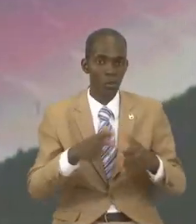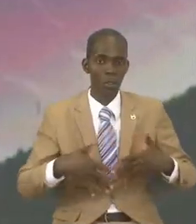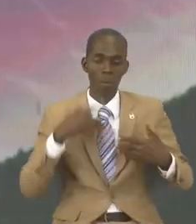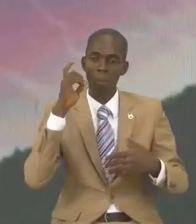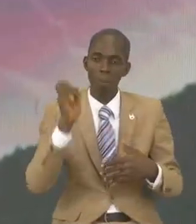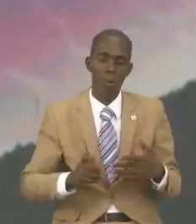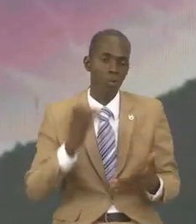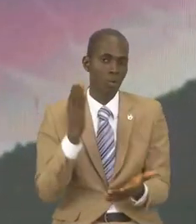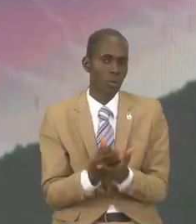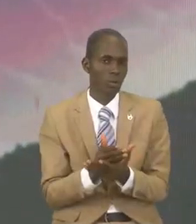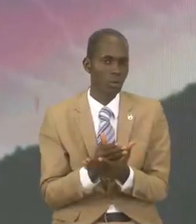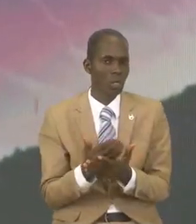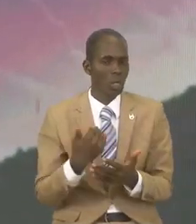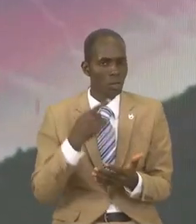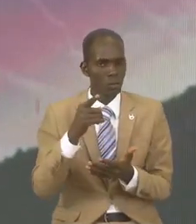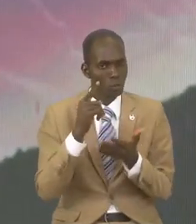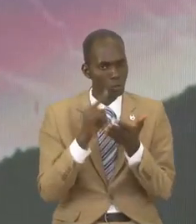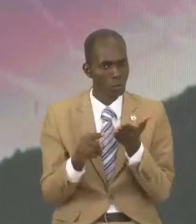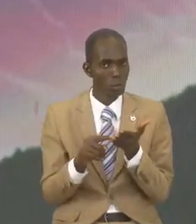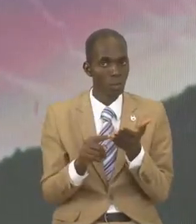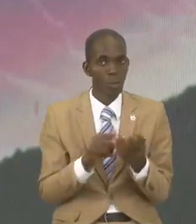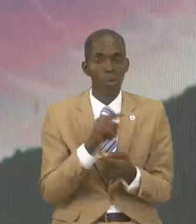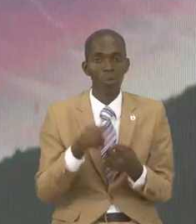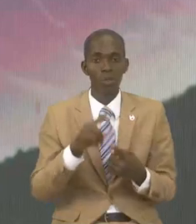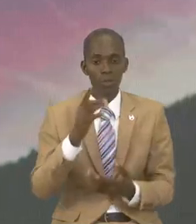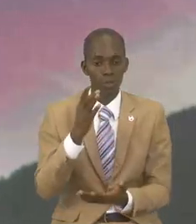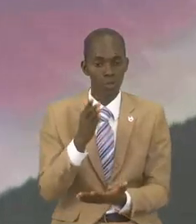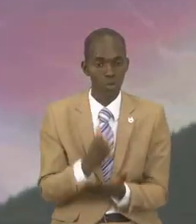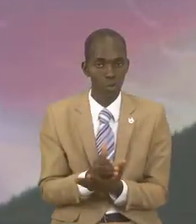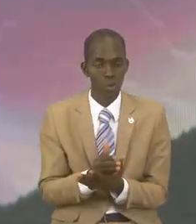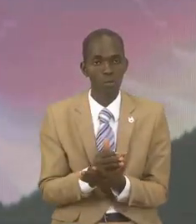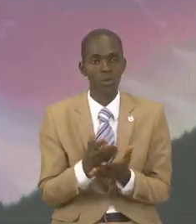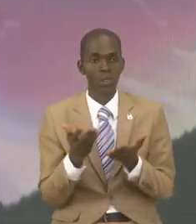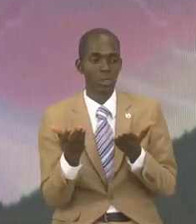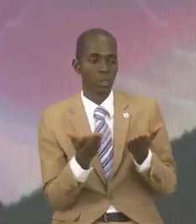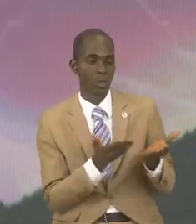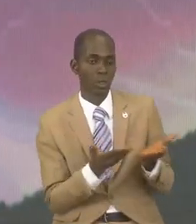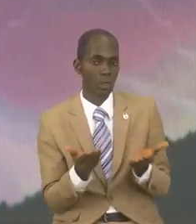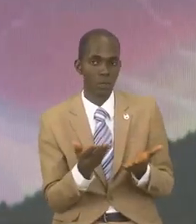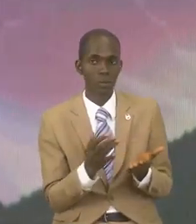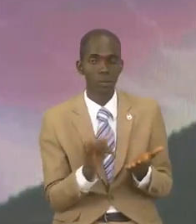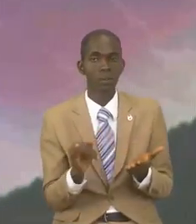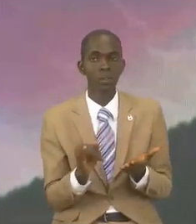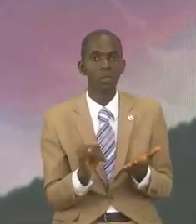cesser. Est-ce que vous remarquez, quand vous avez cessé